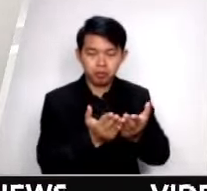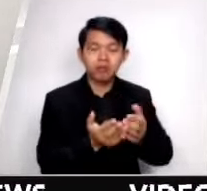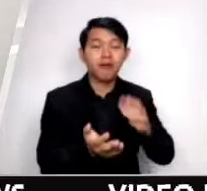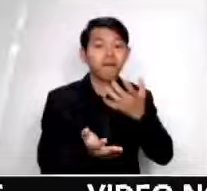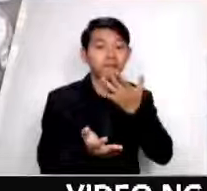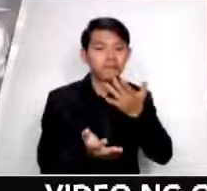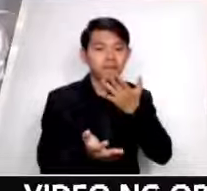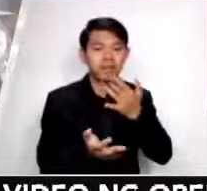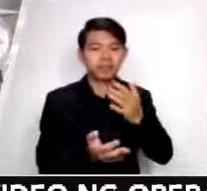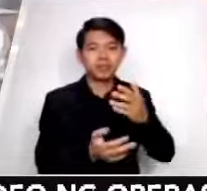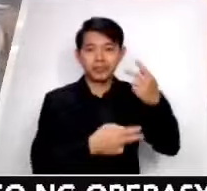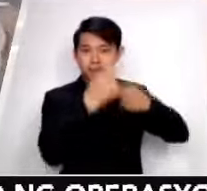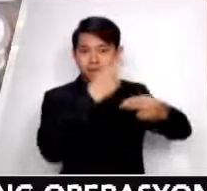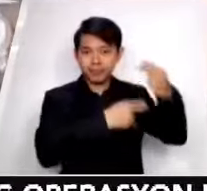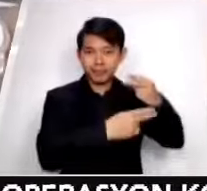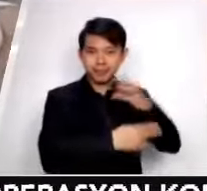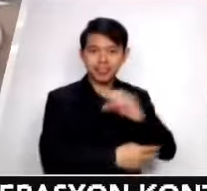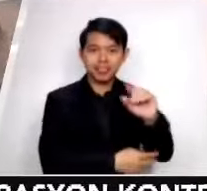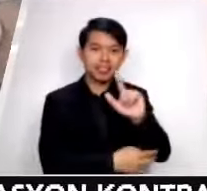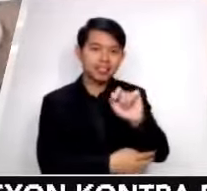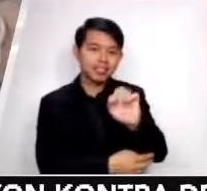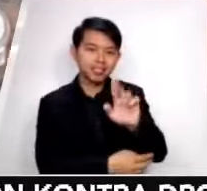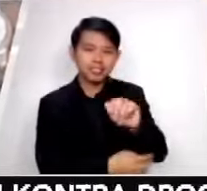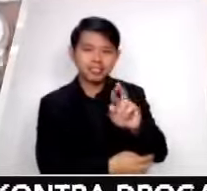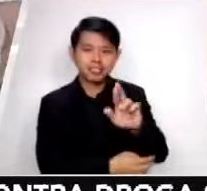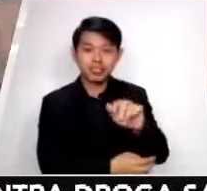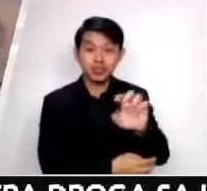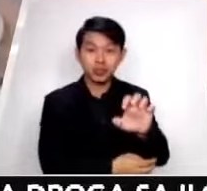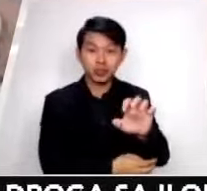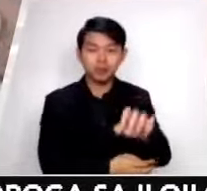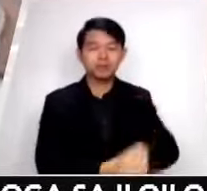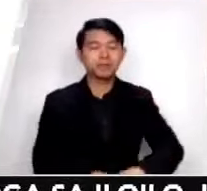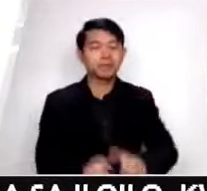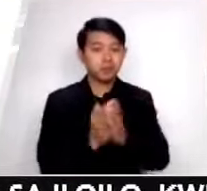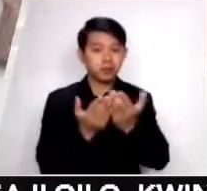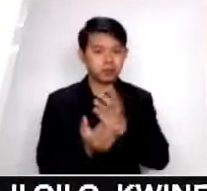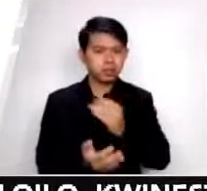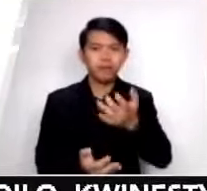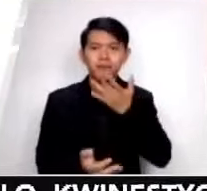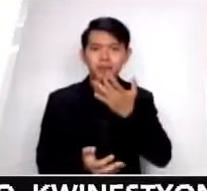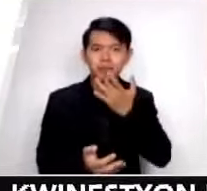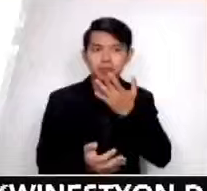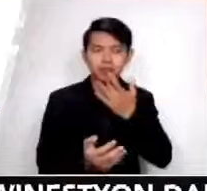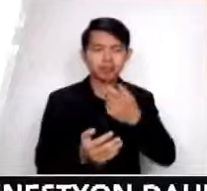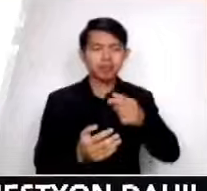literature books. At paborito niya ang mga bigating author. Victor Hugo,